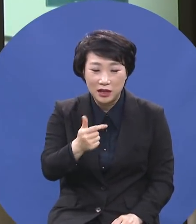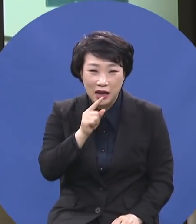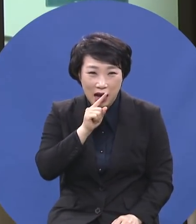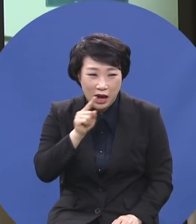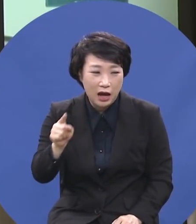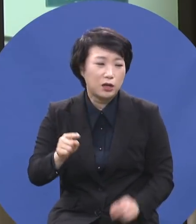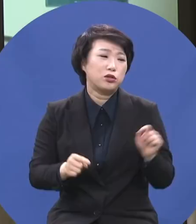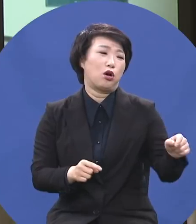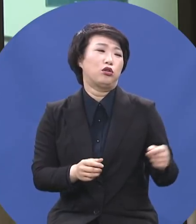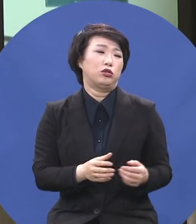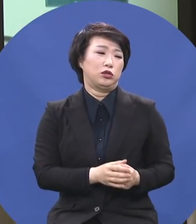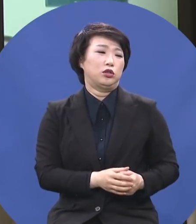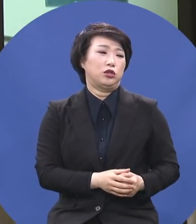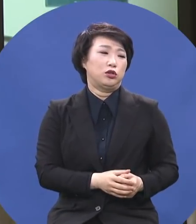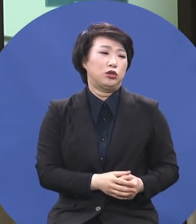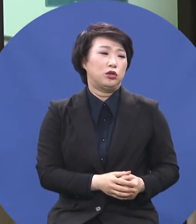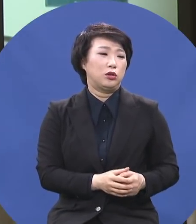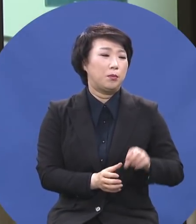넌 주워 왔어.